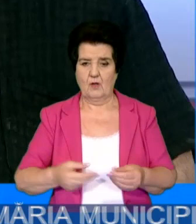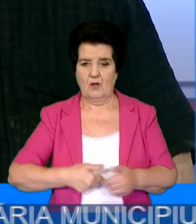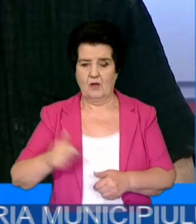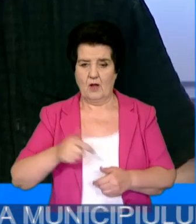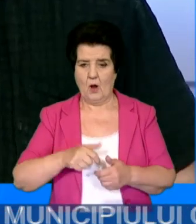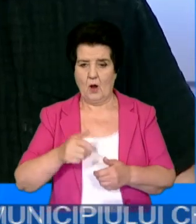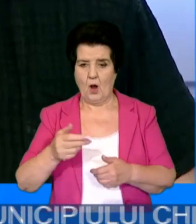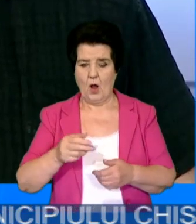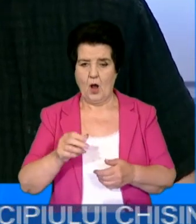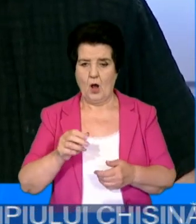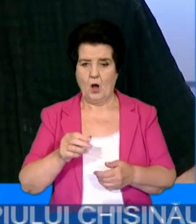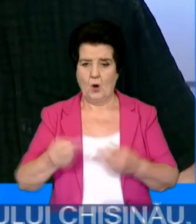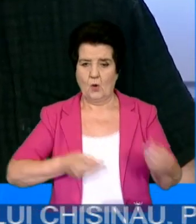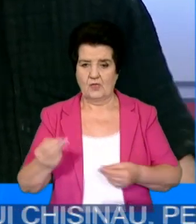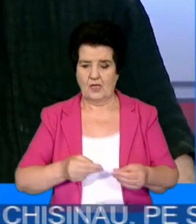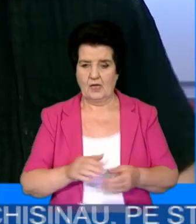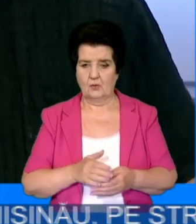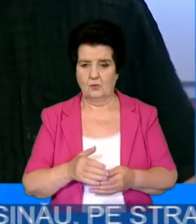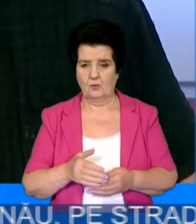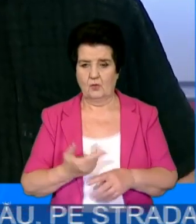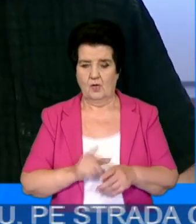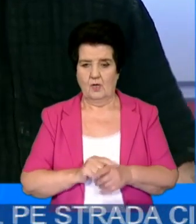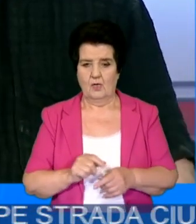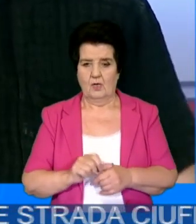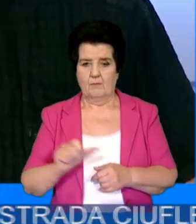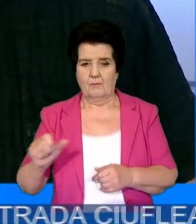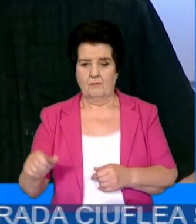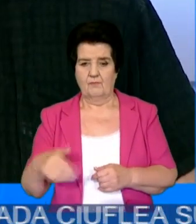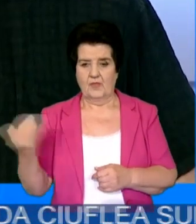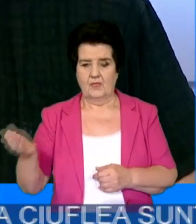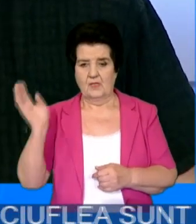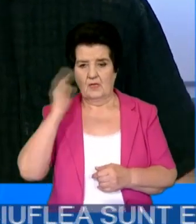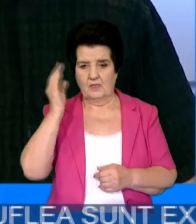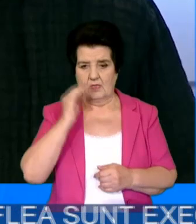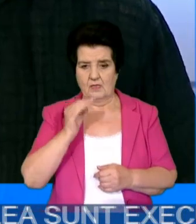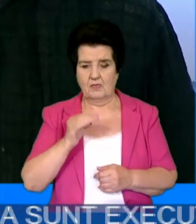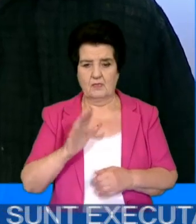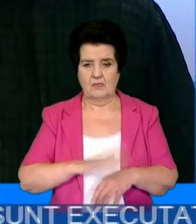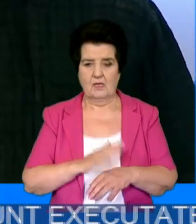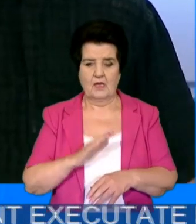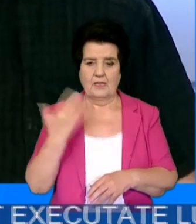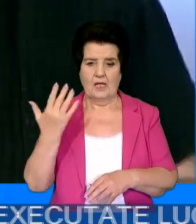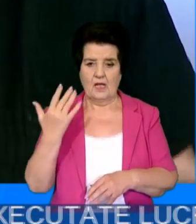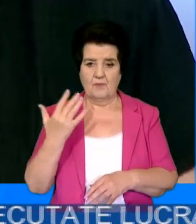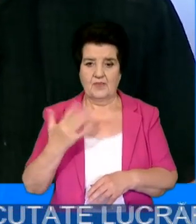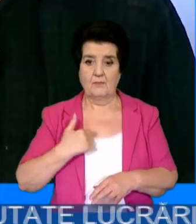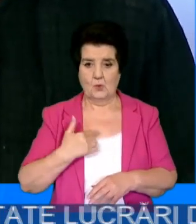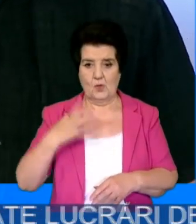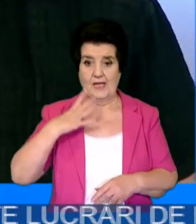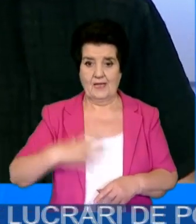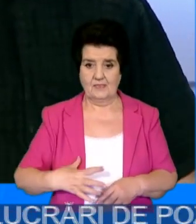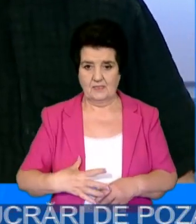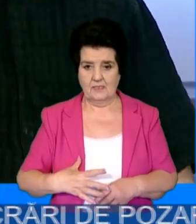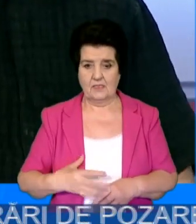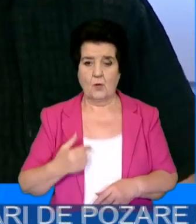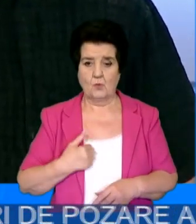Gaz, partea dreaptă a Nistrului, deci regiunea Transnistreană? Da, nu, partea dreaptă, noi. Noi rezistăm. Deci